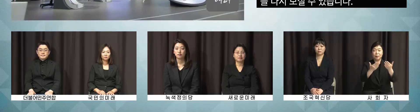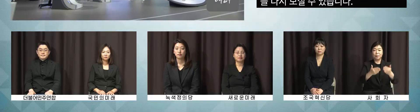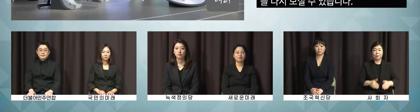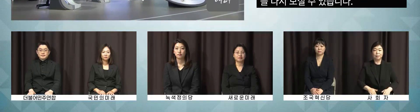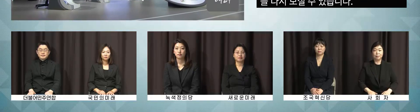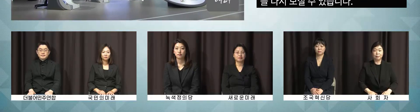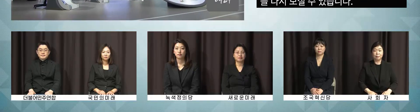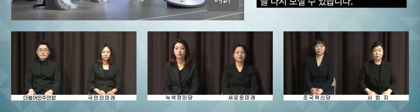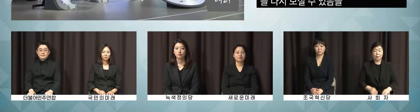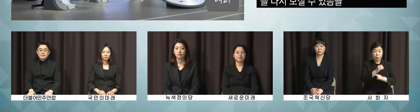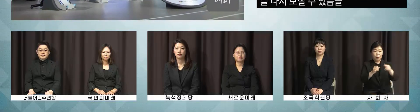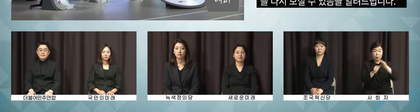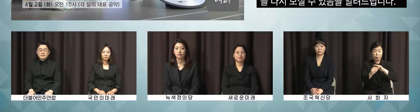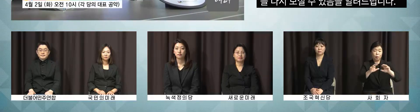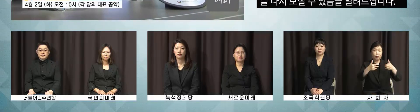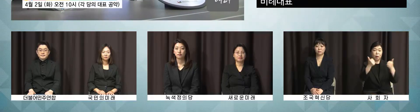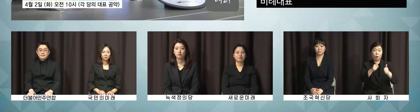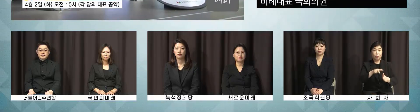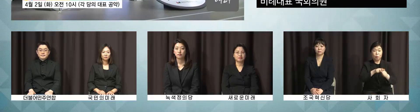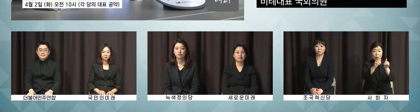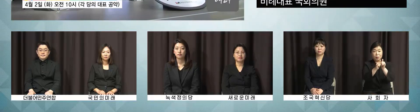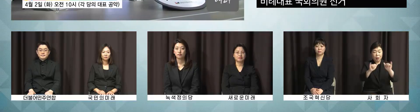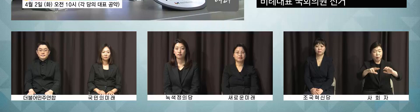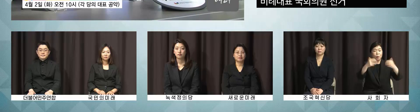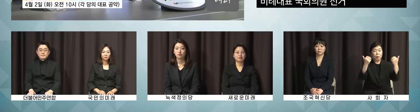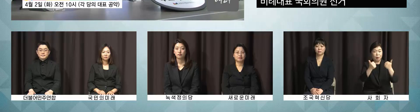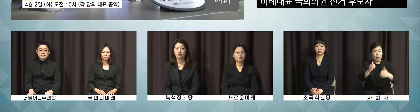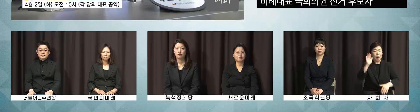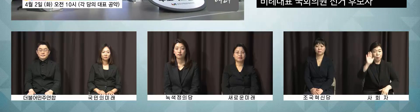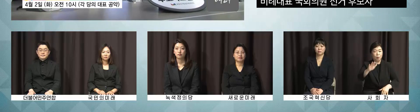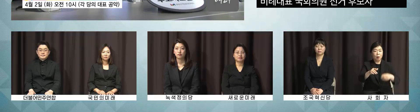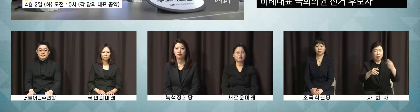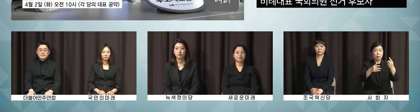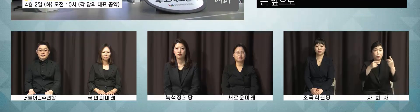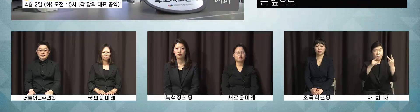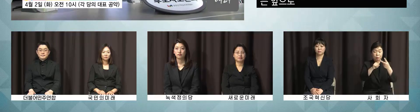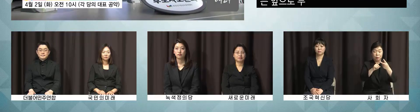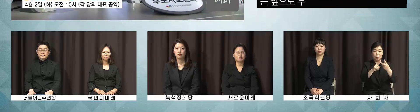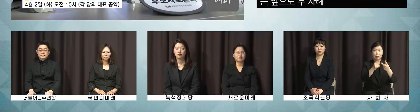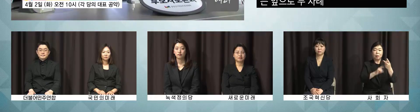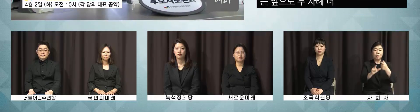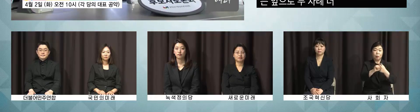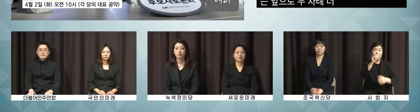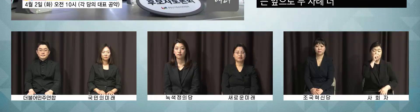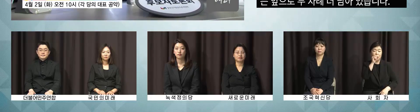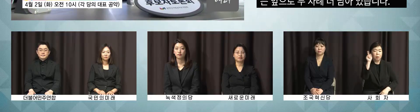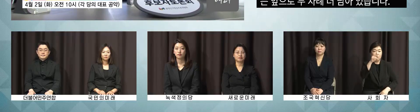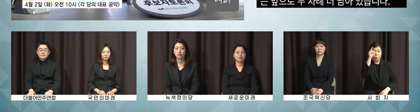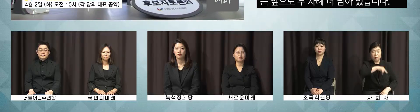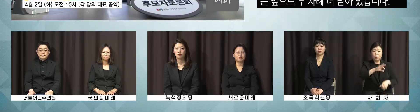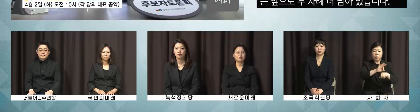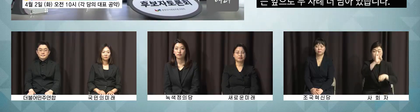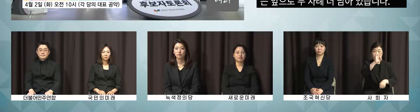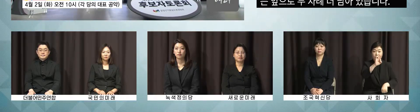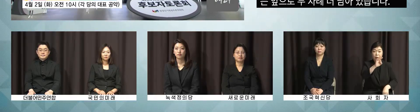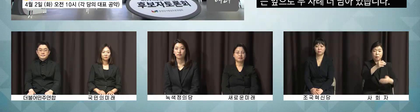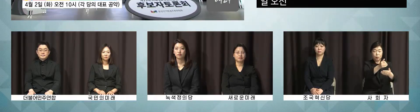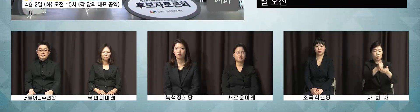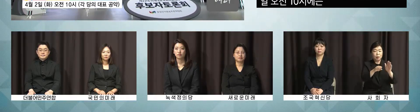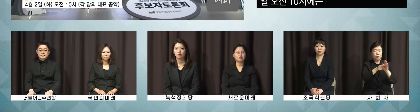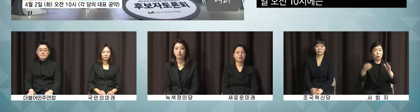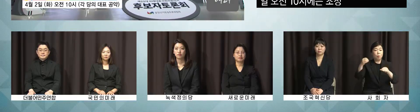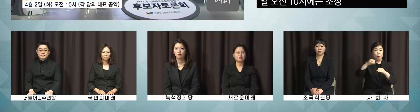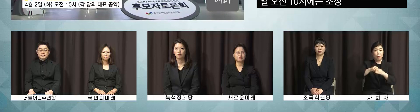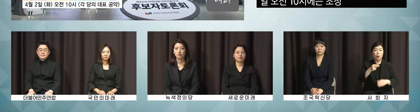알려드립니다. 비례대표 국회의원 선거 후보자 토론회는 앞으로 2차례 더 남아 있습니다. 내일 오전 10시에는 초청 기준에